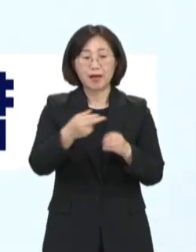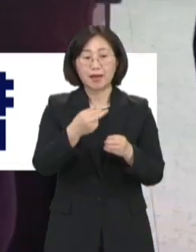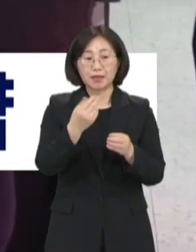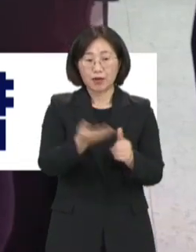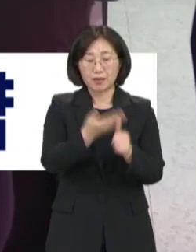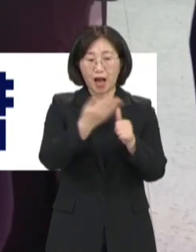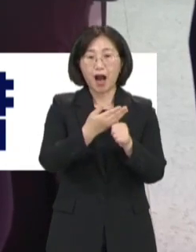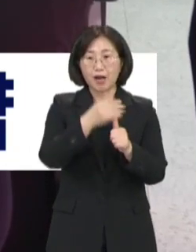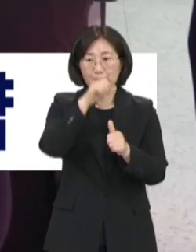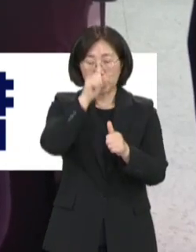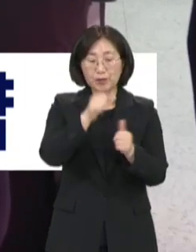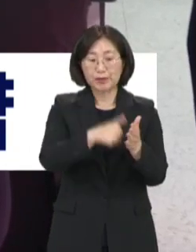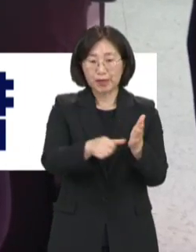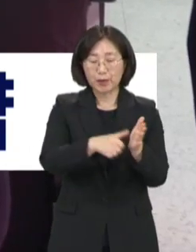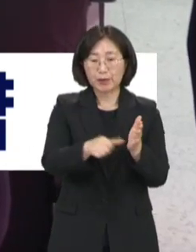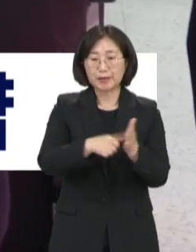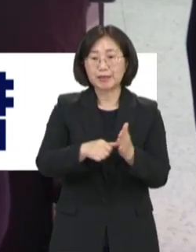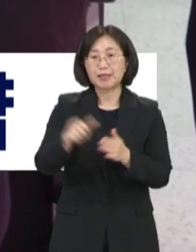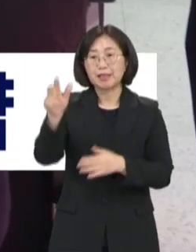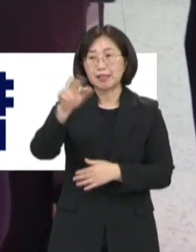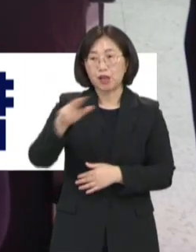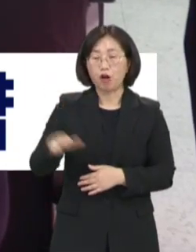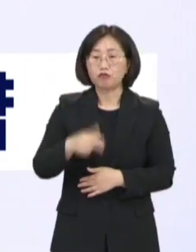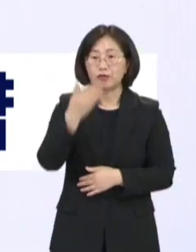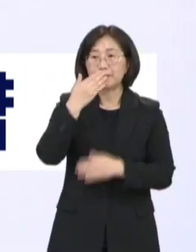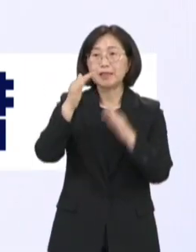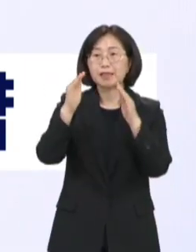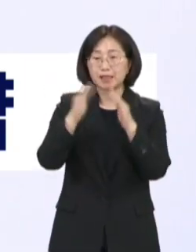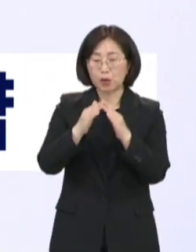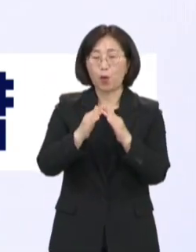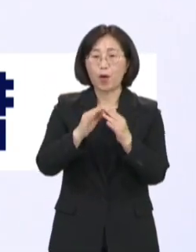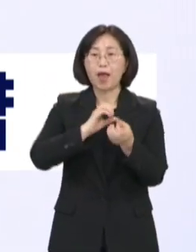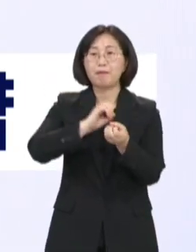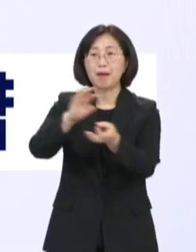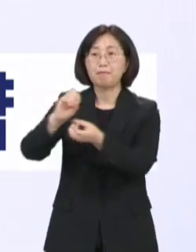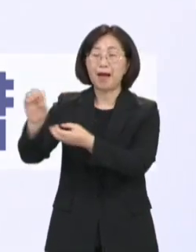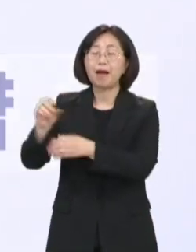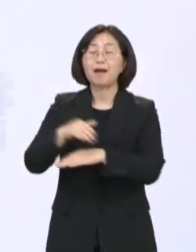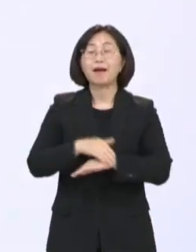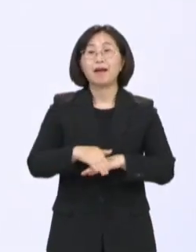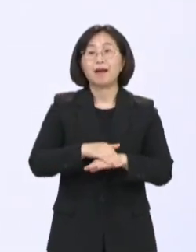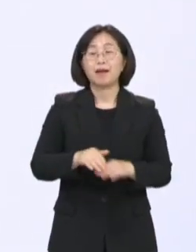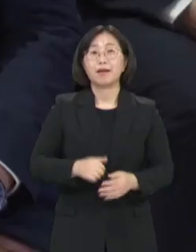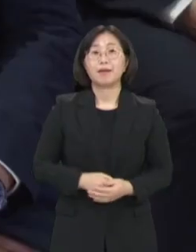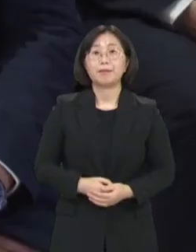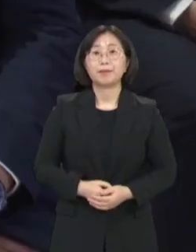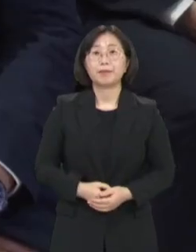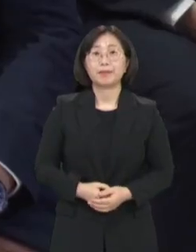생산된 우수 식자재를 전국 급식 사업장과 식자재 고객사에 공급하게 됩니다.